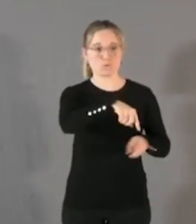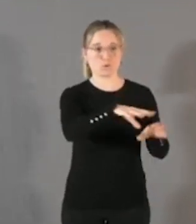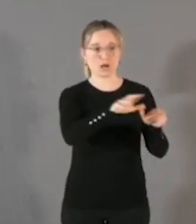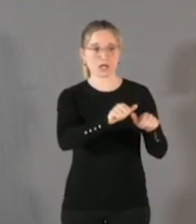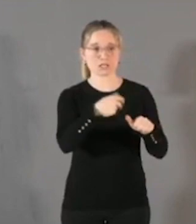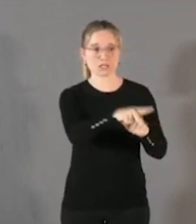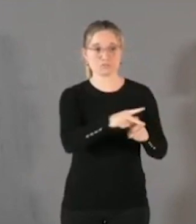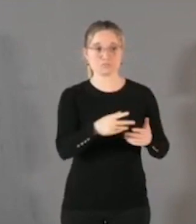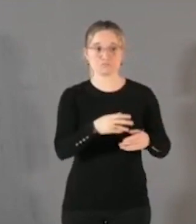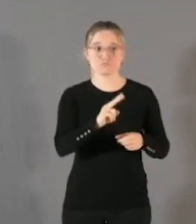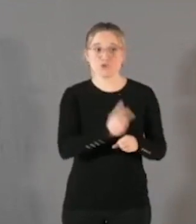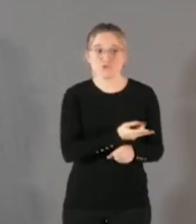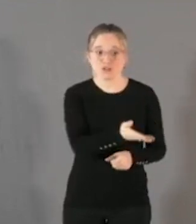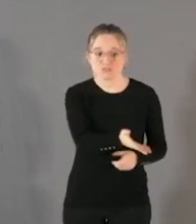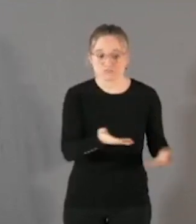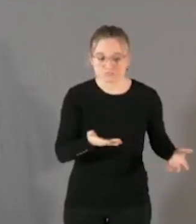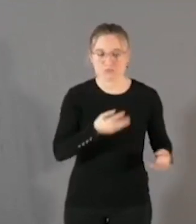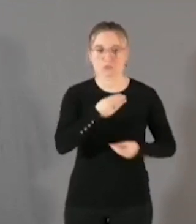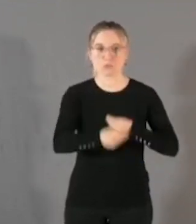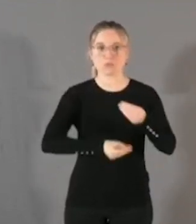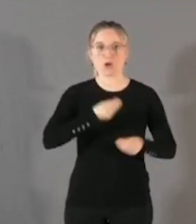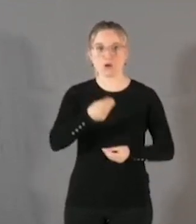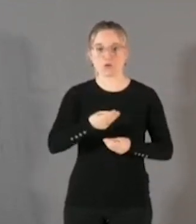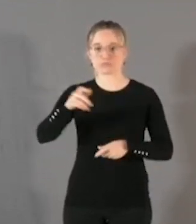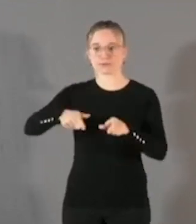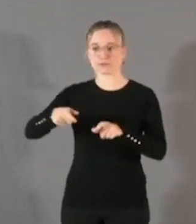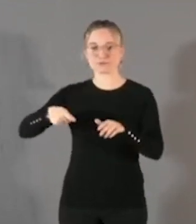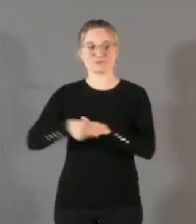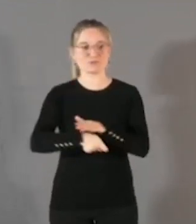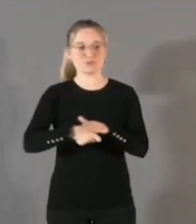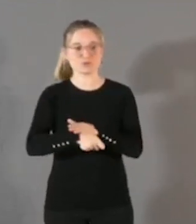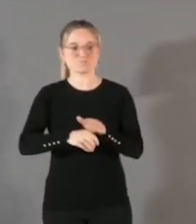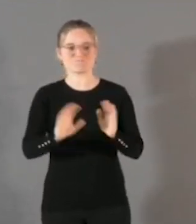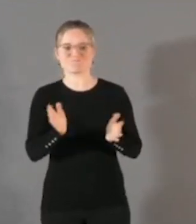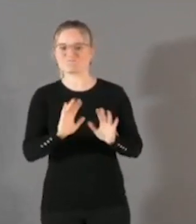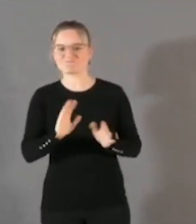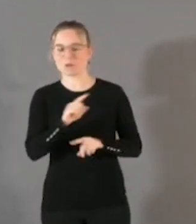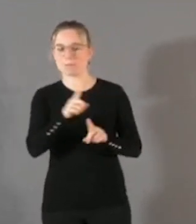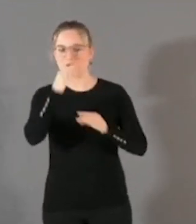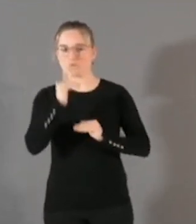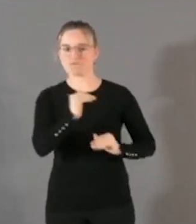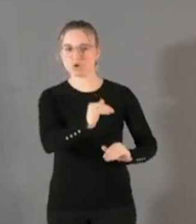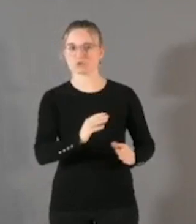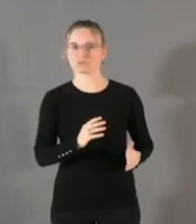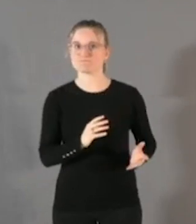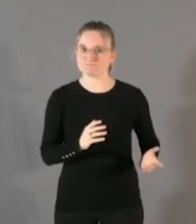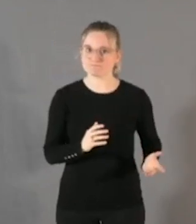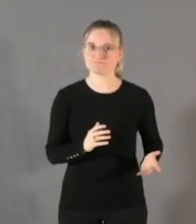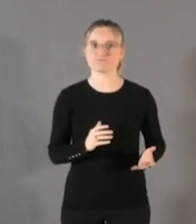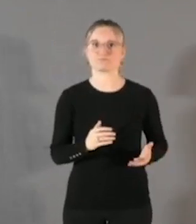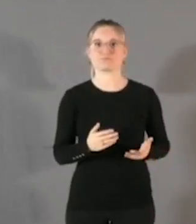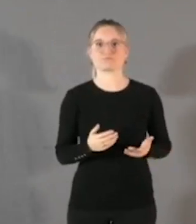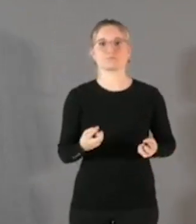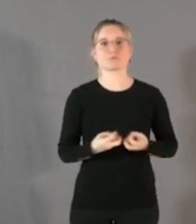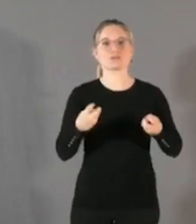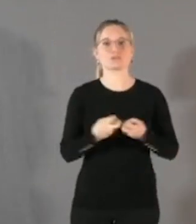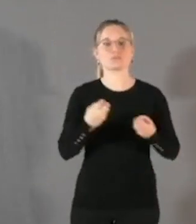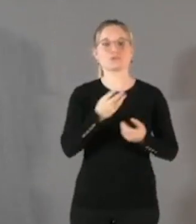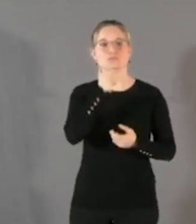soit personne ne vous fait confiance. Soit Renaud Muselier, notamment, puisque manifestement aujourd'hui c'est la Saint-Renaud, vous avez décidé